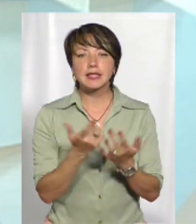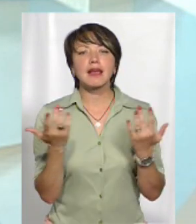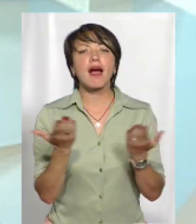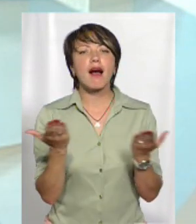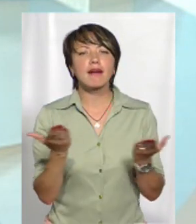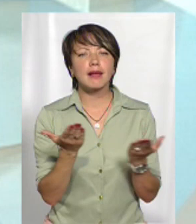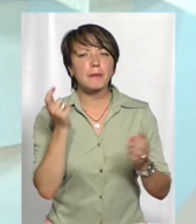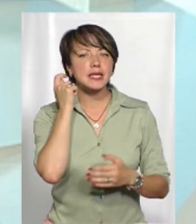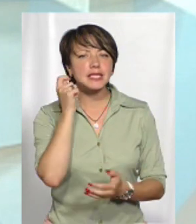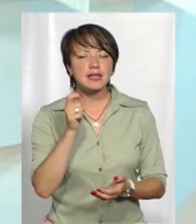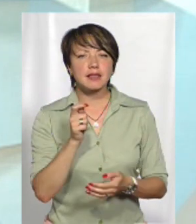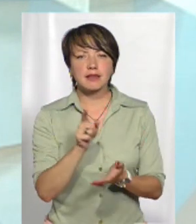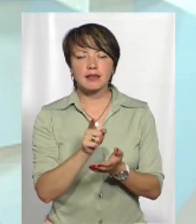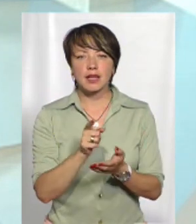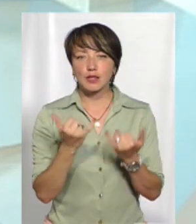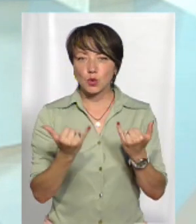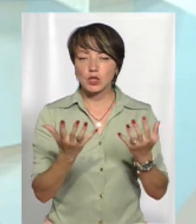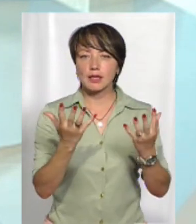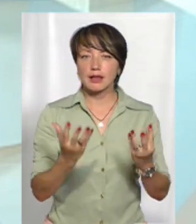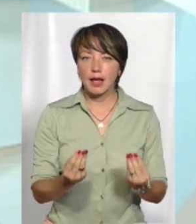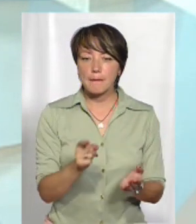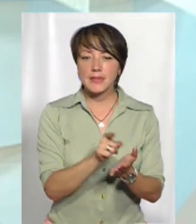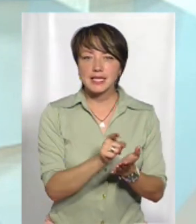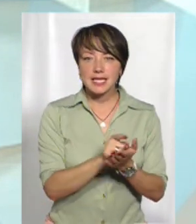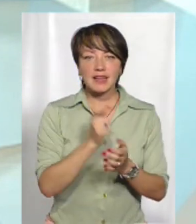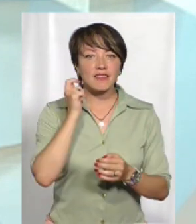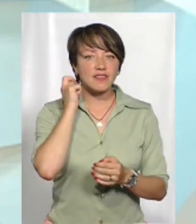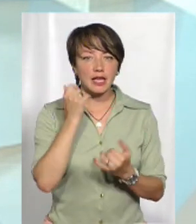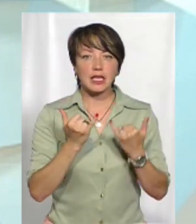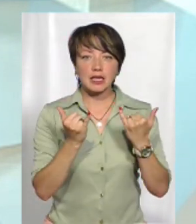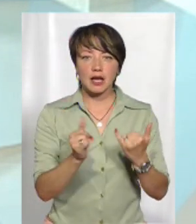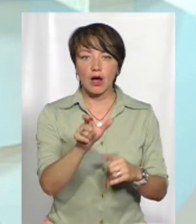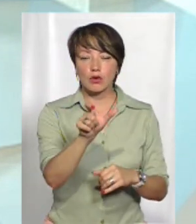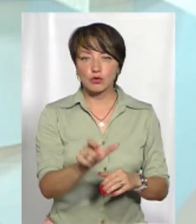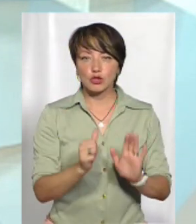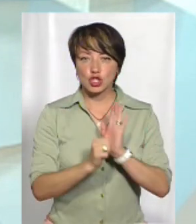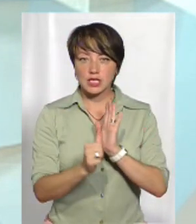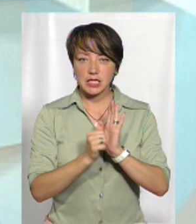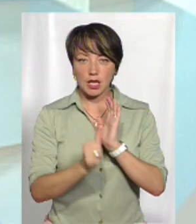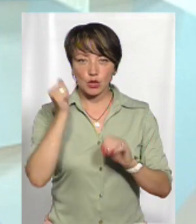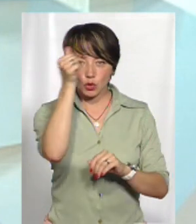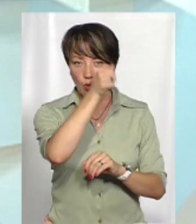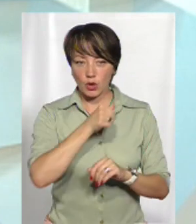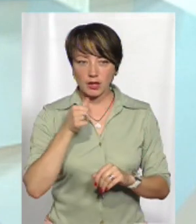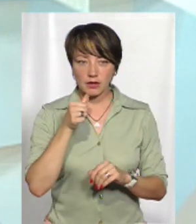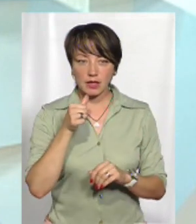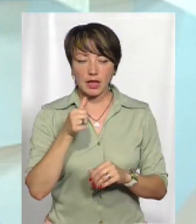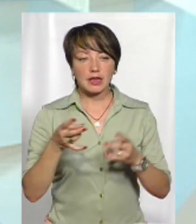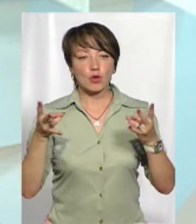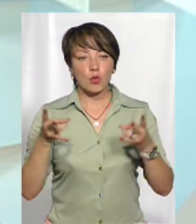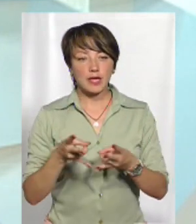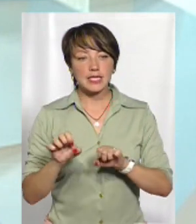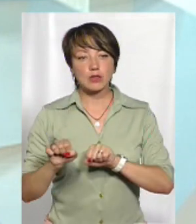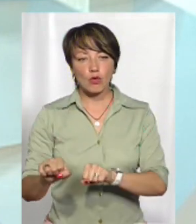який пенсійний вік у нас? На сьогоднішній день пенсійний вік у нас для особи становить 60 років і